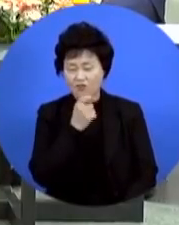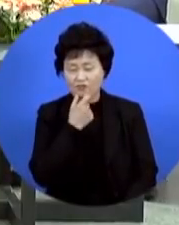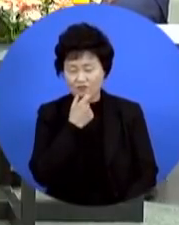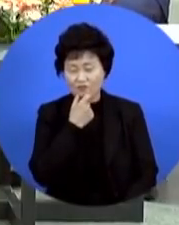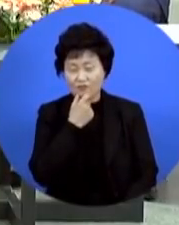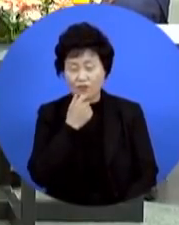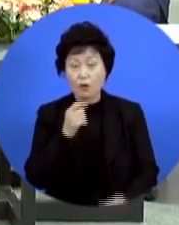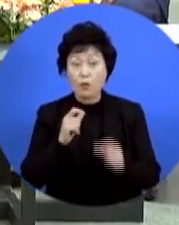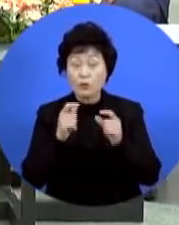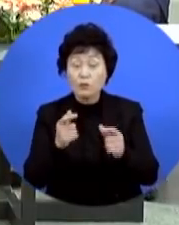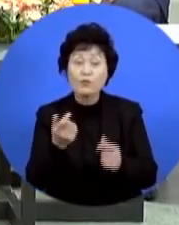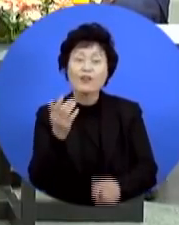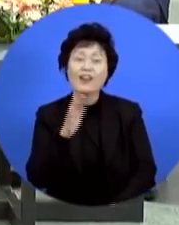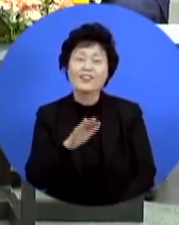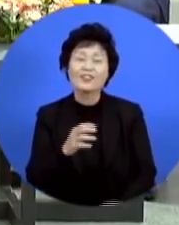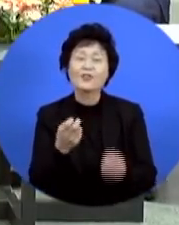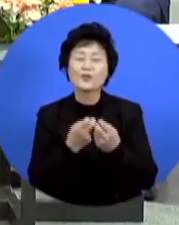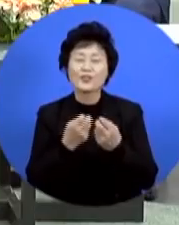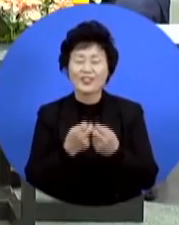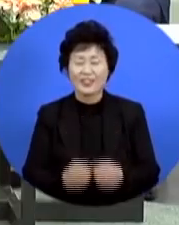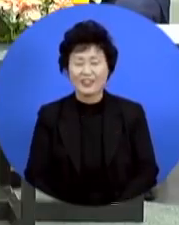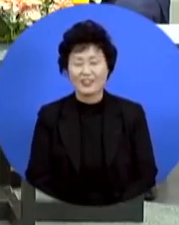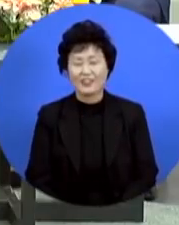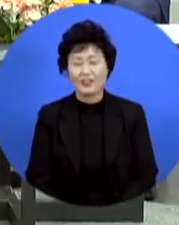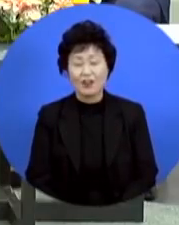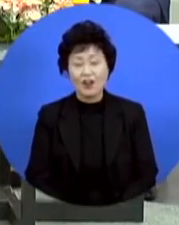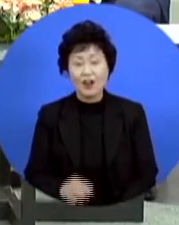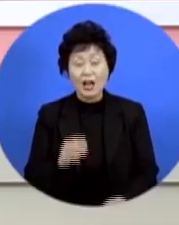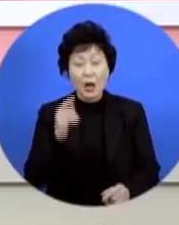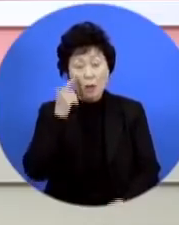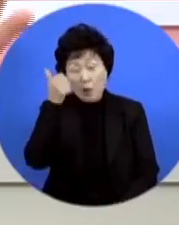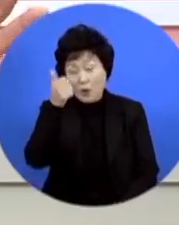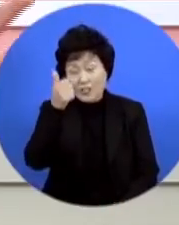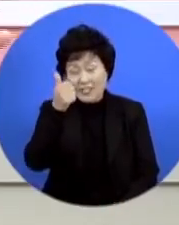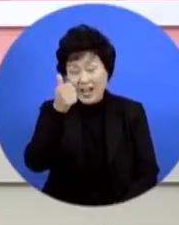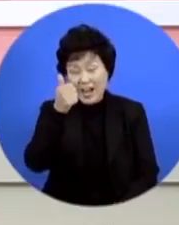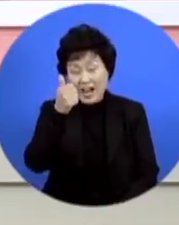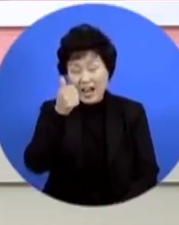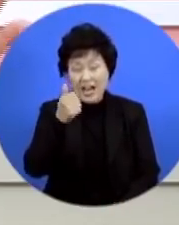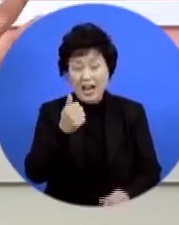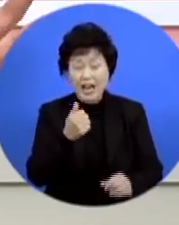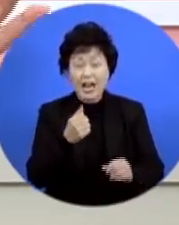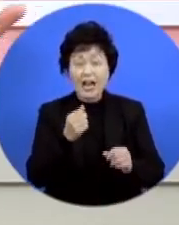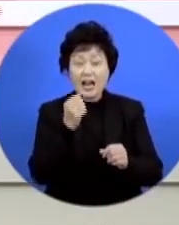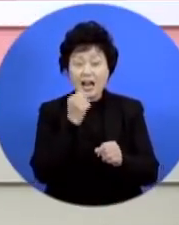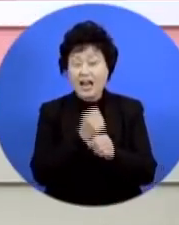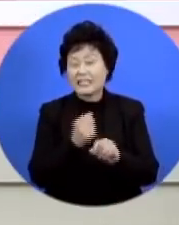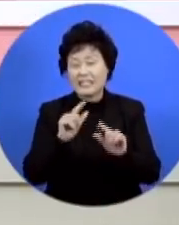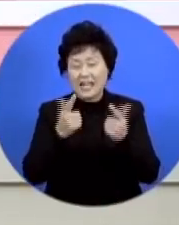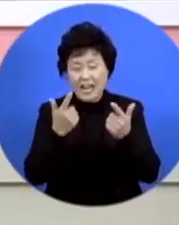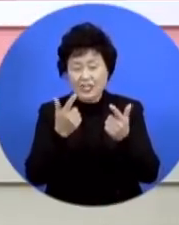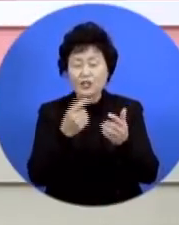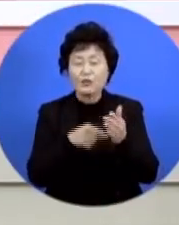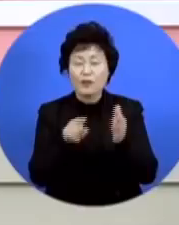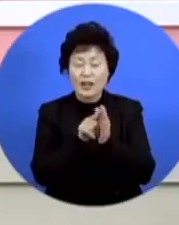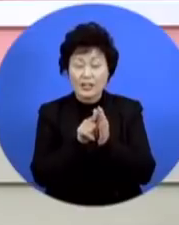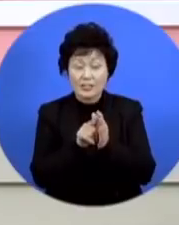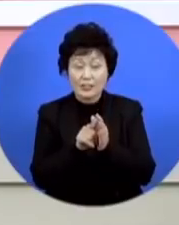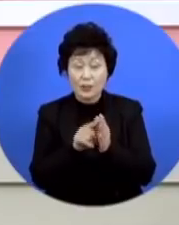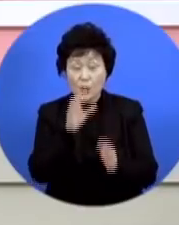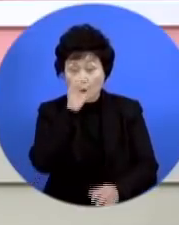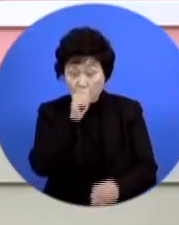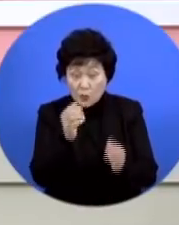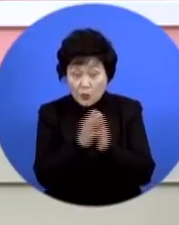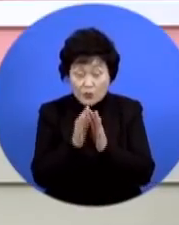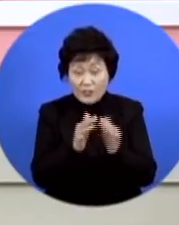그래서 목사가 안 되려고 좀 친구들도 좀 거룩한 사람들은 피해 다니면서 이렇게 필사적으로 이렇게 그랬는데 갔는데